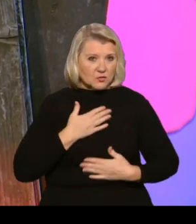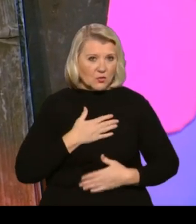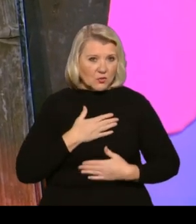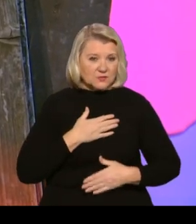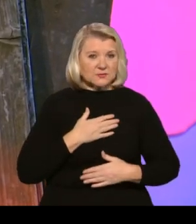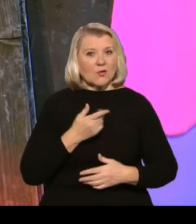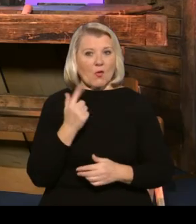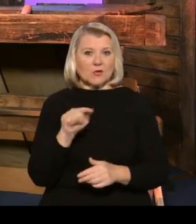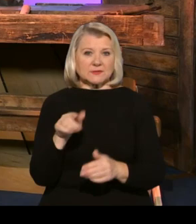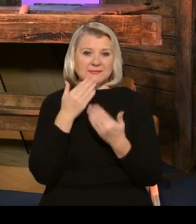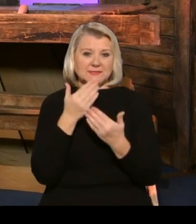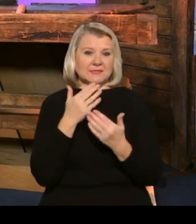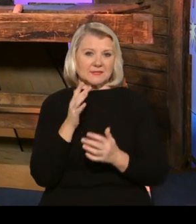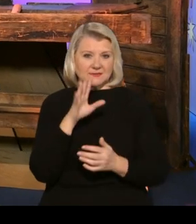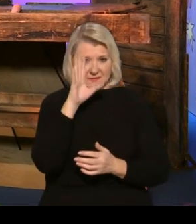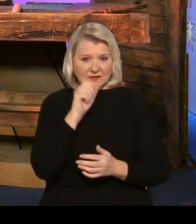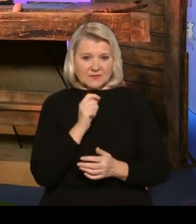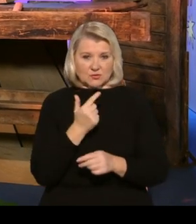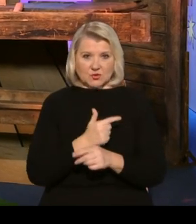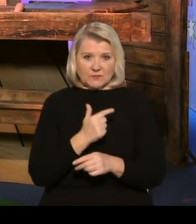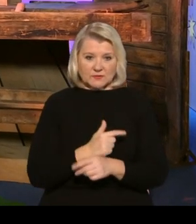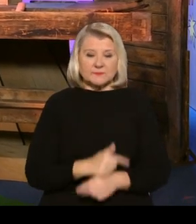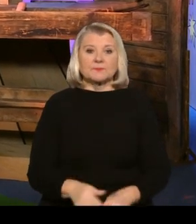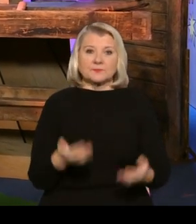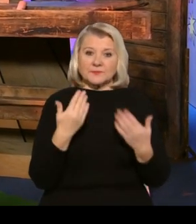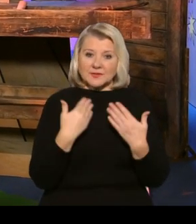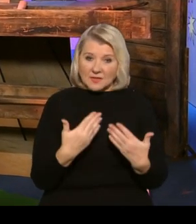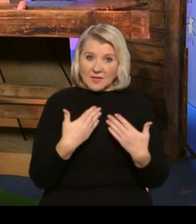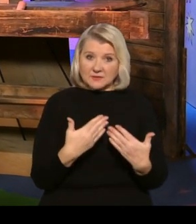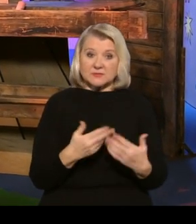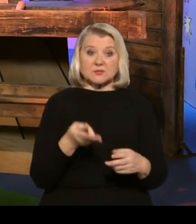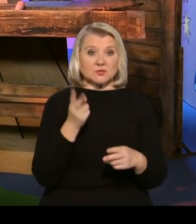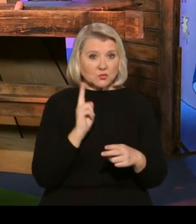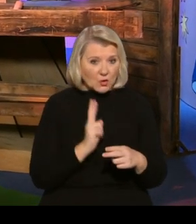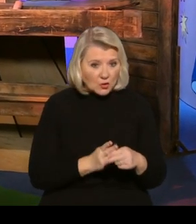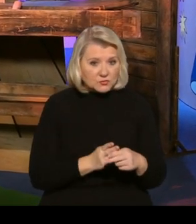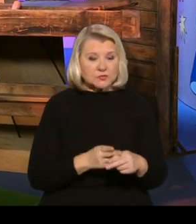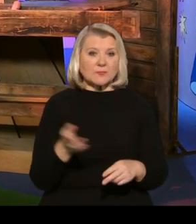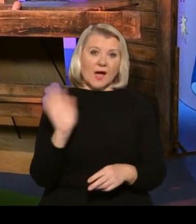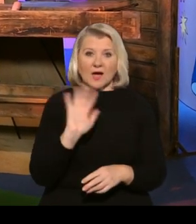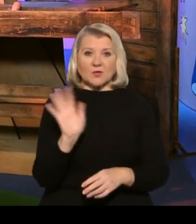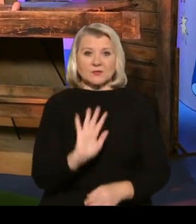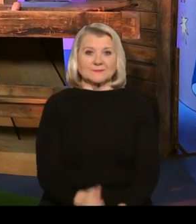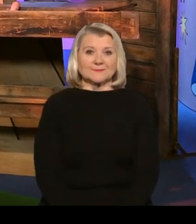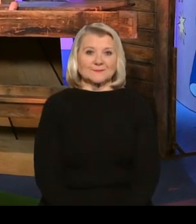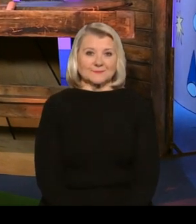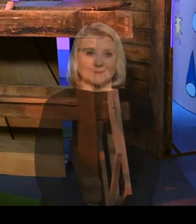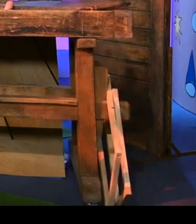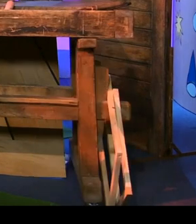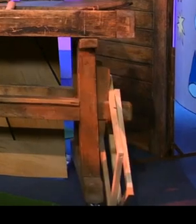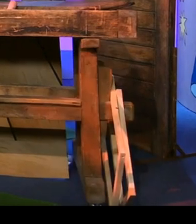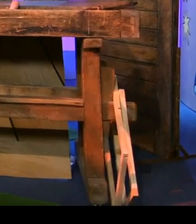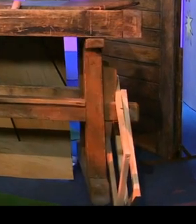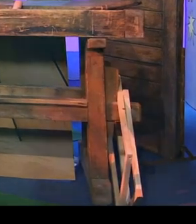Martin Šikula. A mějte se fanfárově. Ahoj.